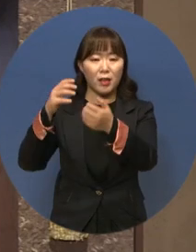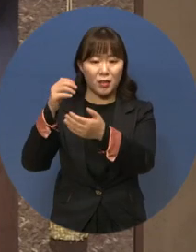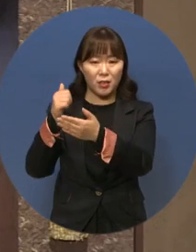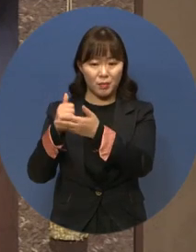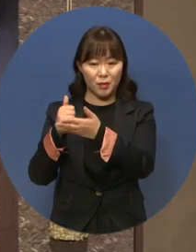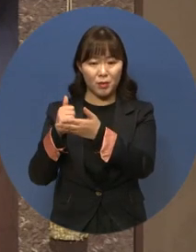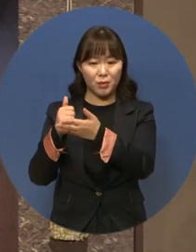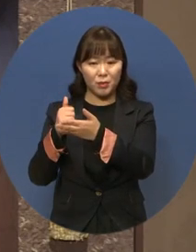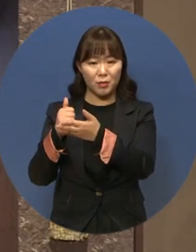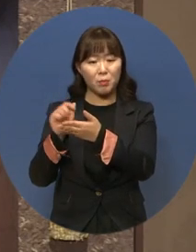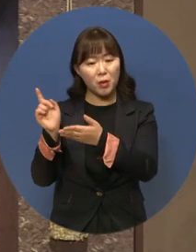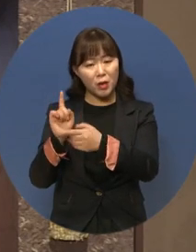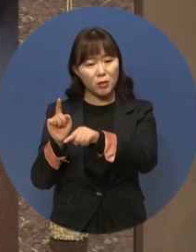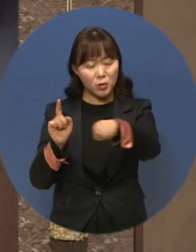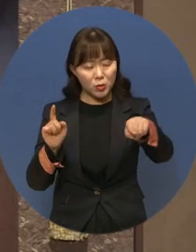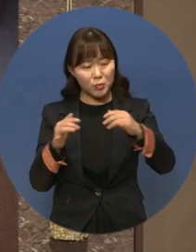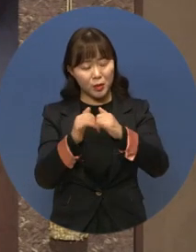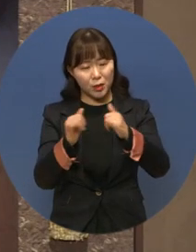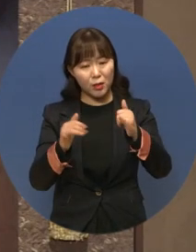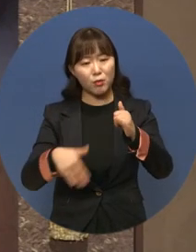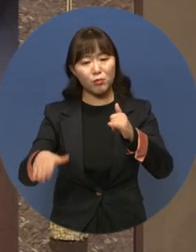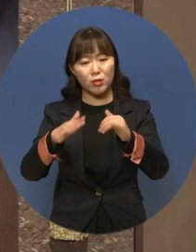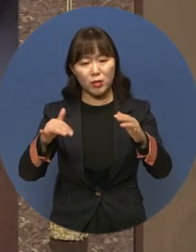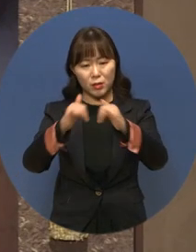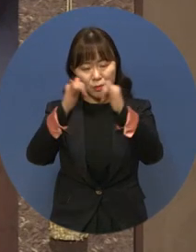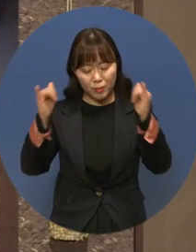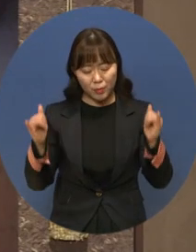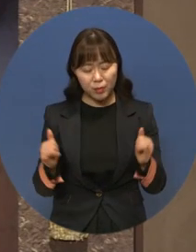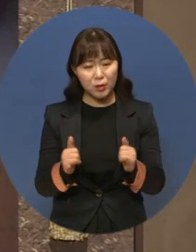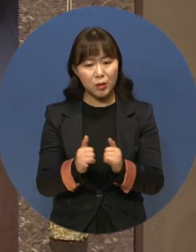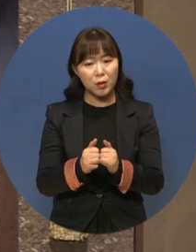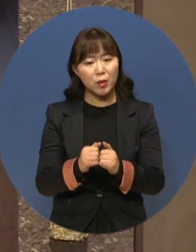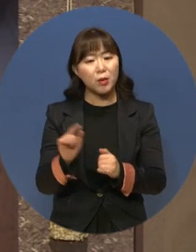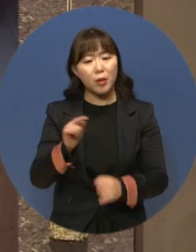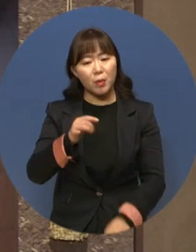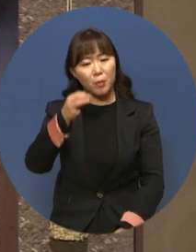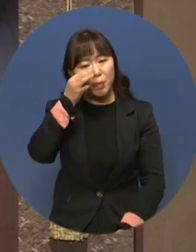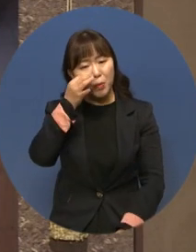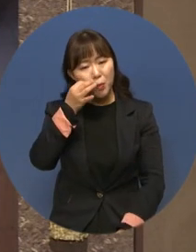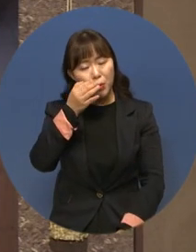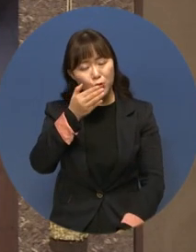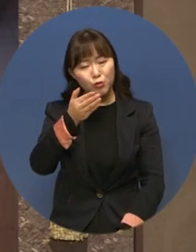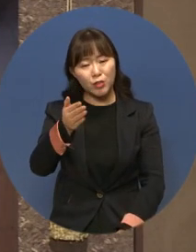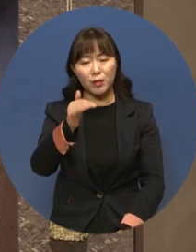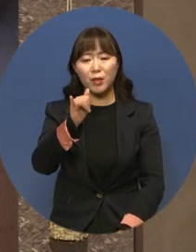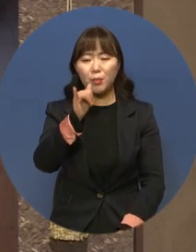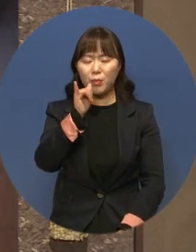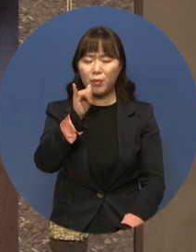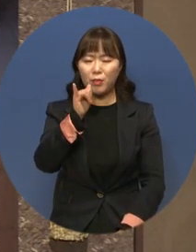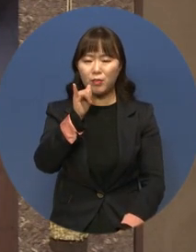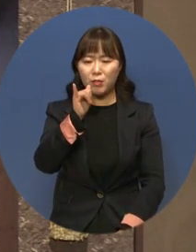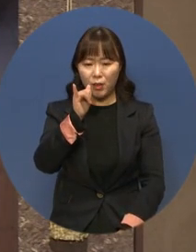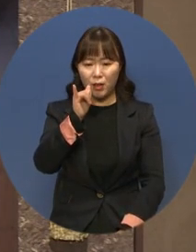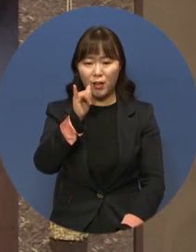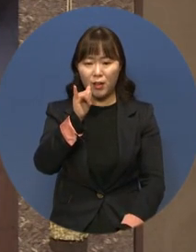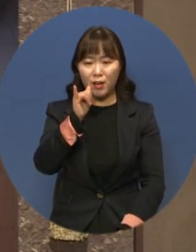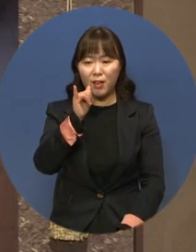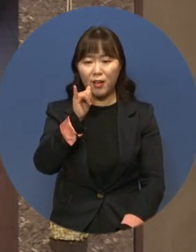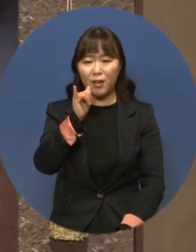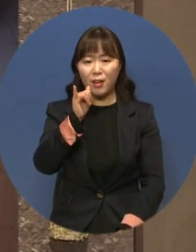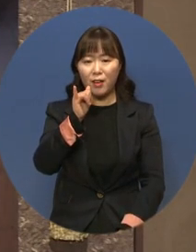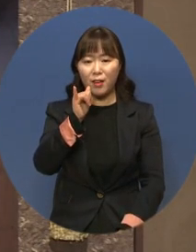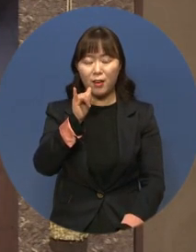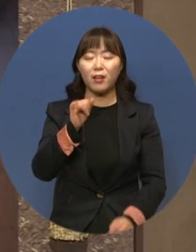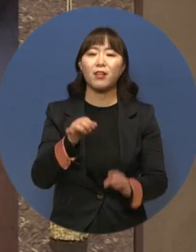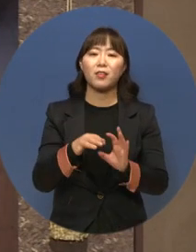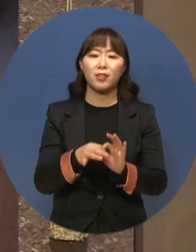하느님이 뭔가 저분들한테, 우리한테, 우리 사회에서 뭔가 보여주는 뭔가 있겠구나, 있구나